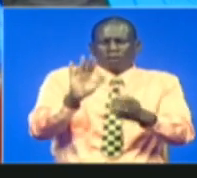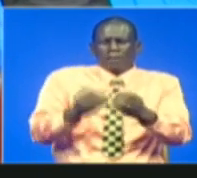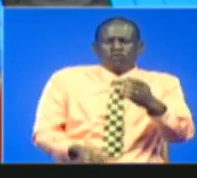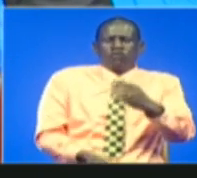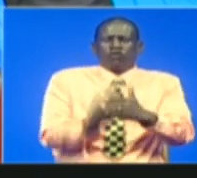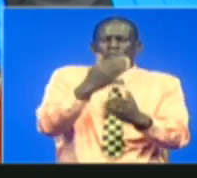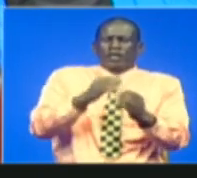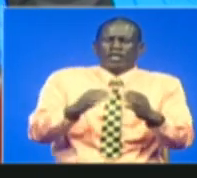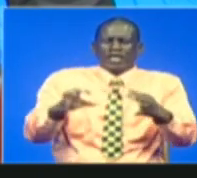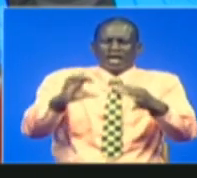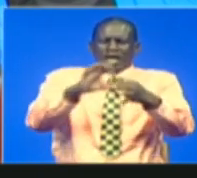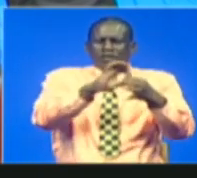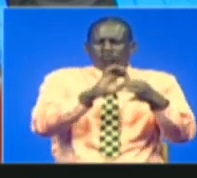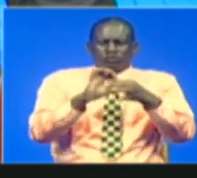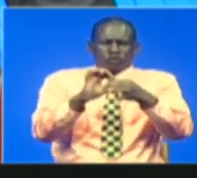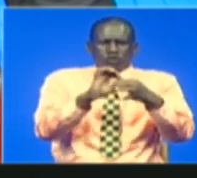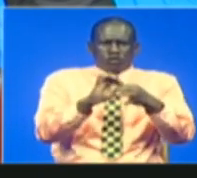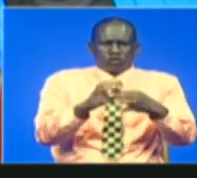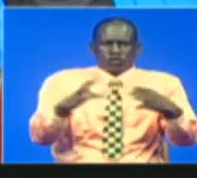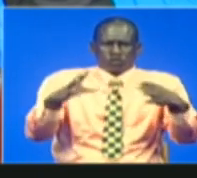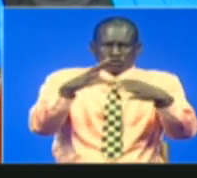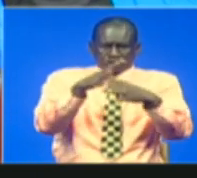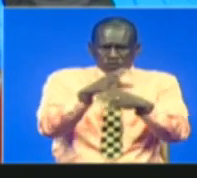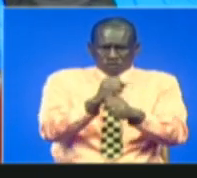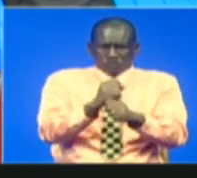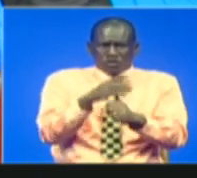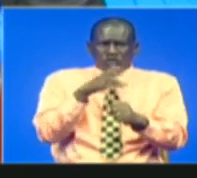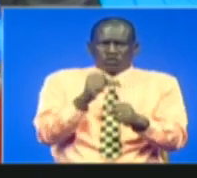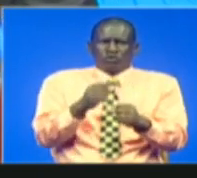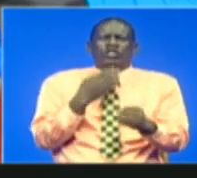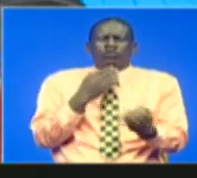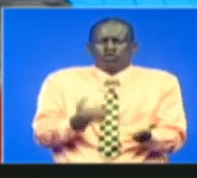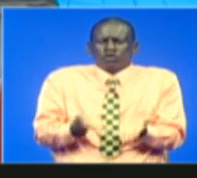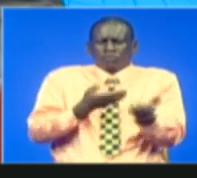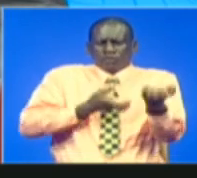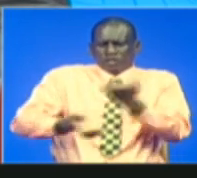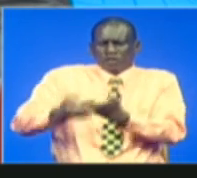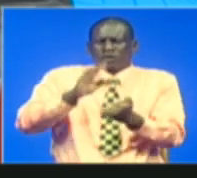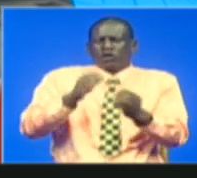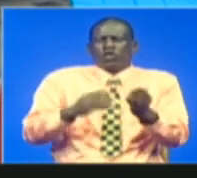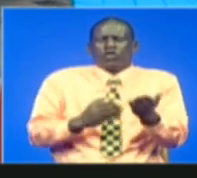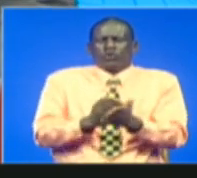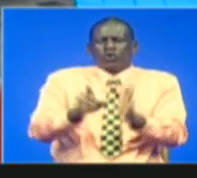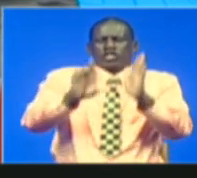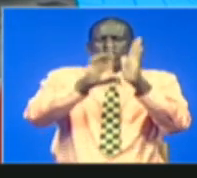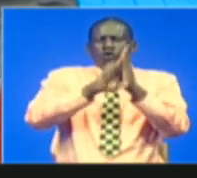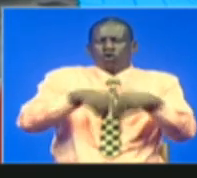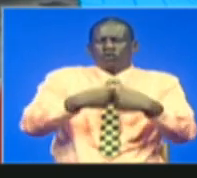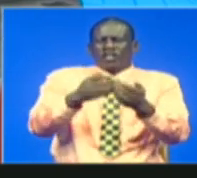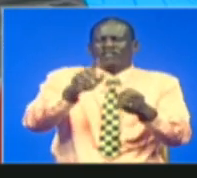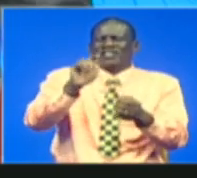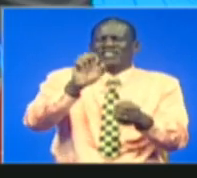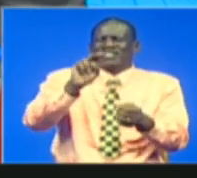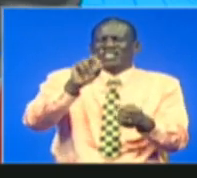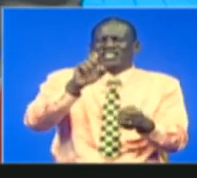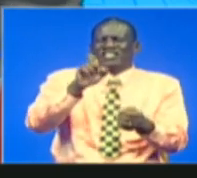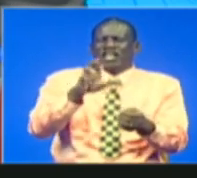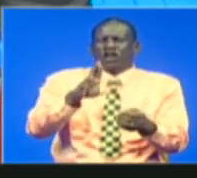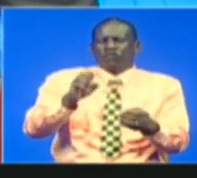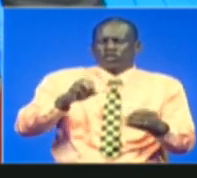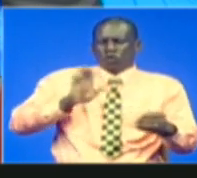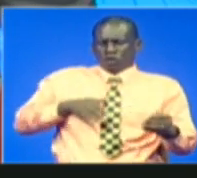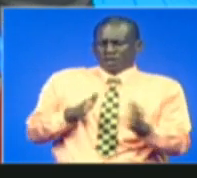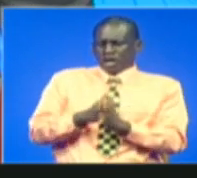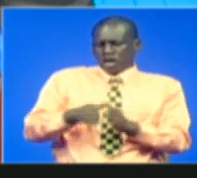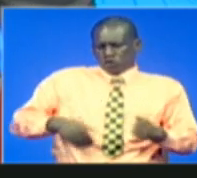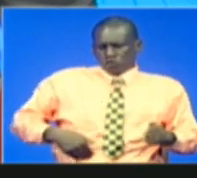wanapania kujiwezesha kiuchumi kupitia sheria ya kutoa zabuni kwa kina mama vijana ili kujiendeleza kiuchumi. Hata hivyo wengi